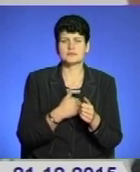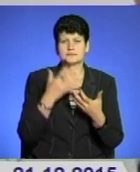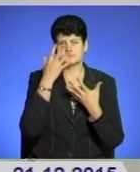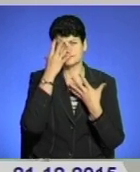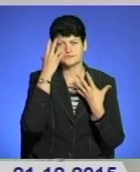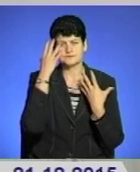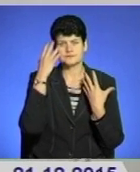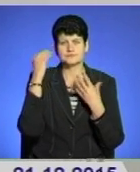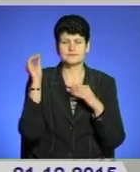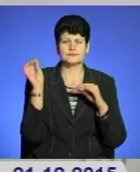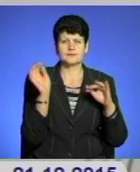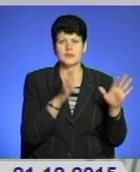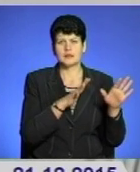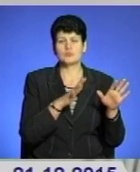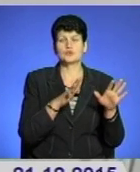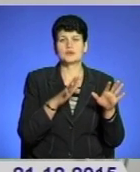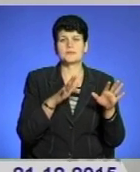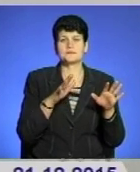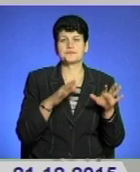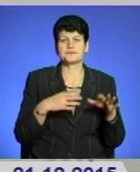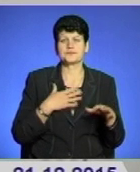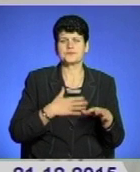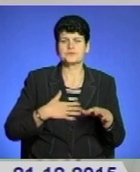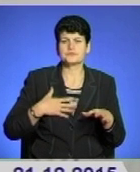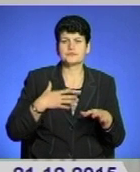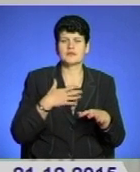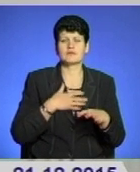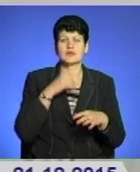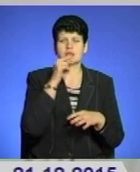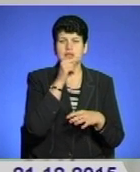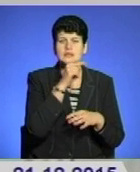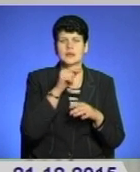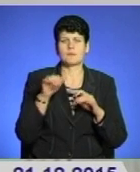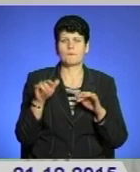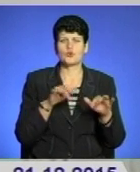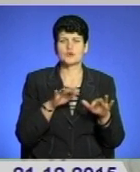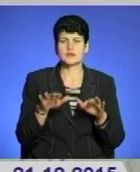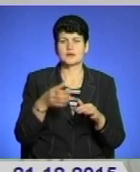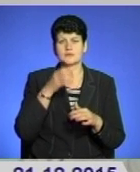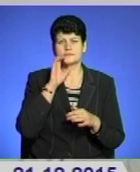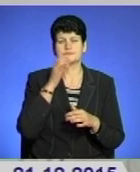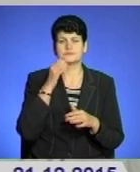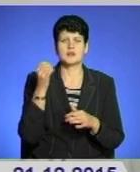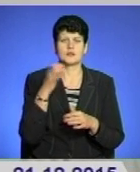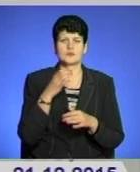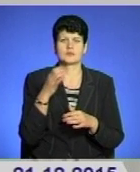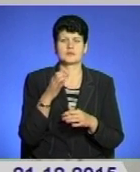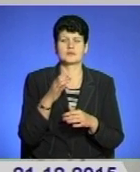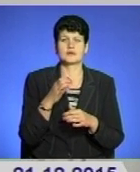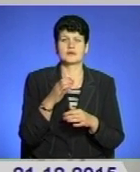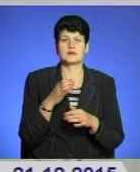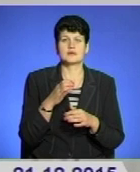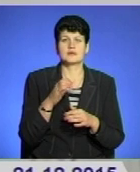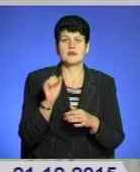позбутися спогад, тривоги, тих подій, вжити алкоголь. Звичайний антидот,